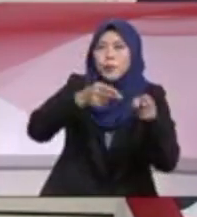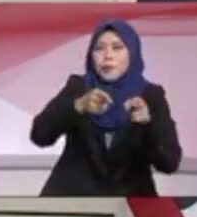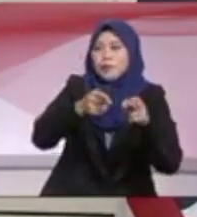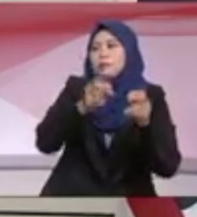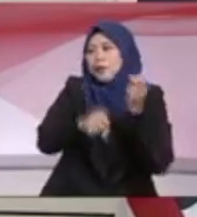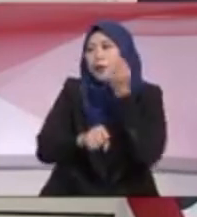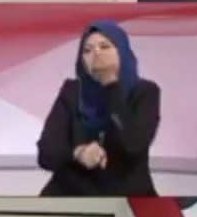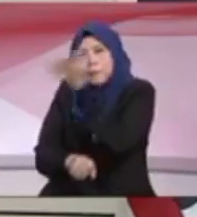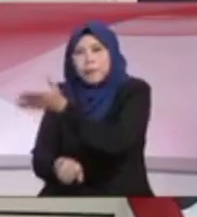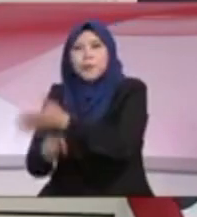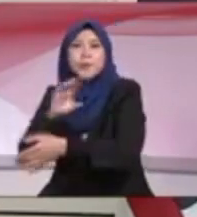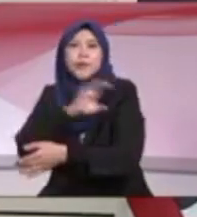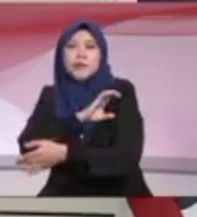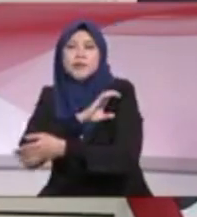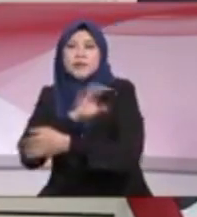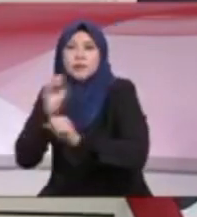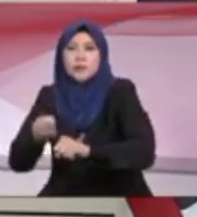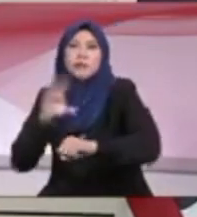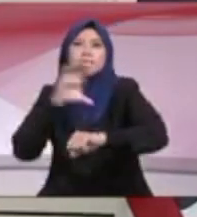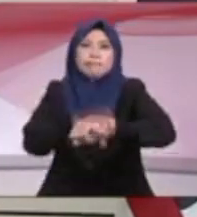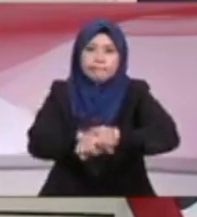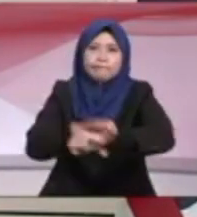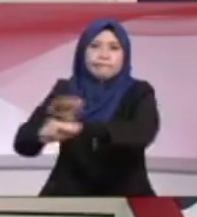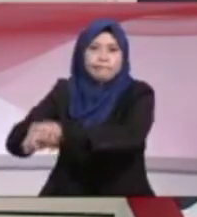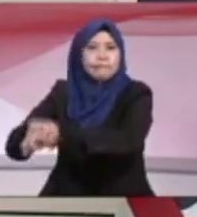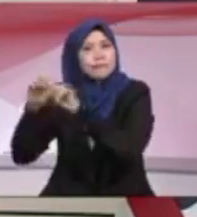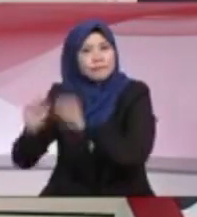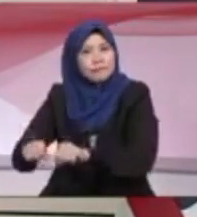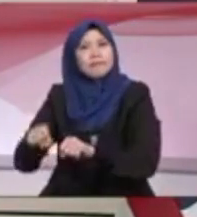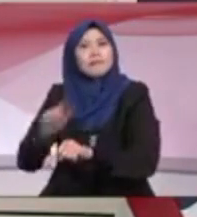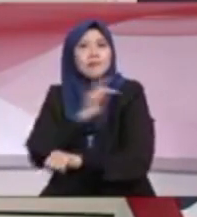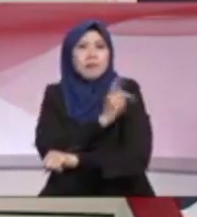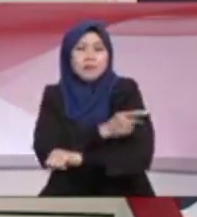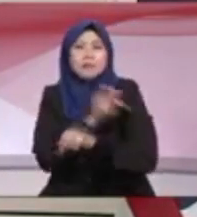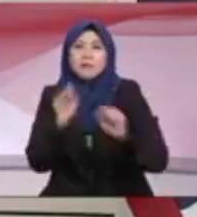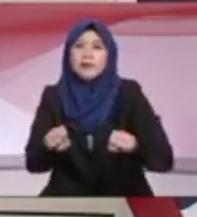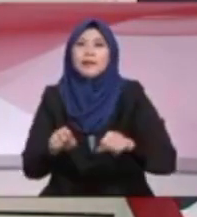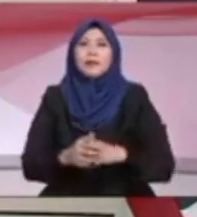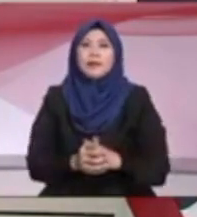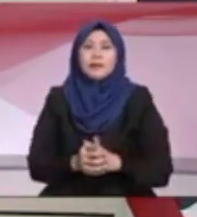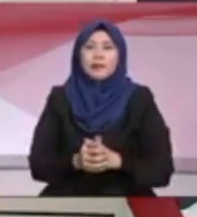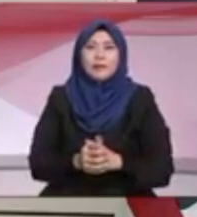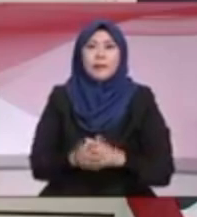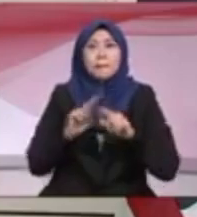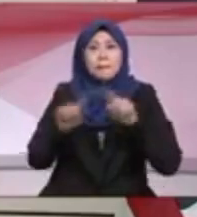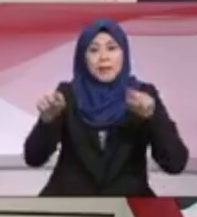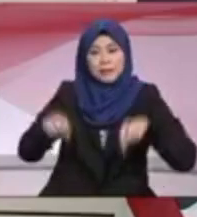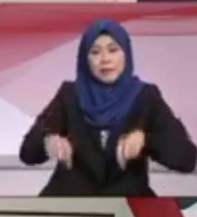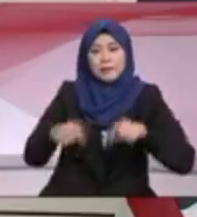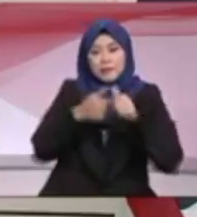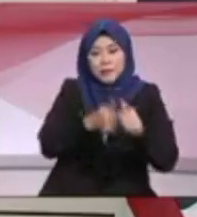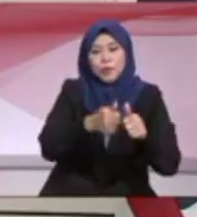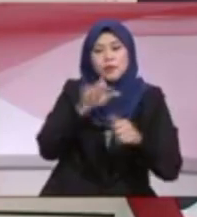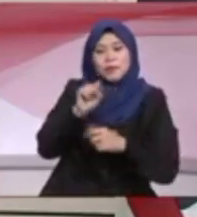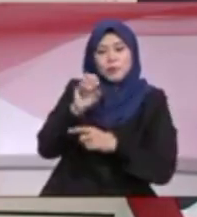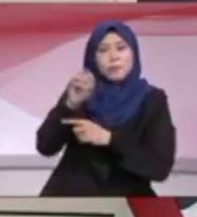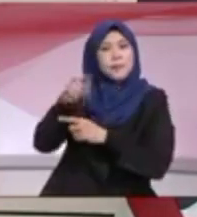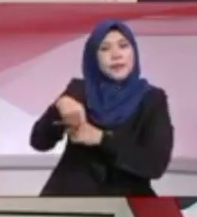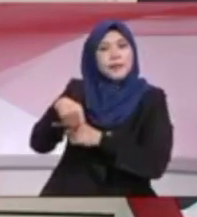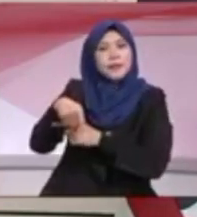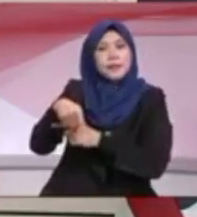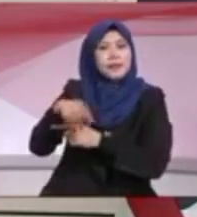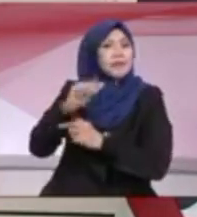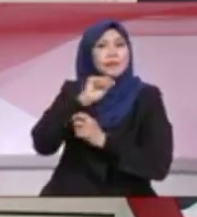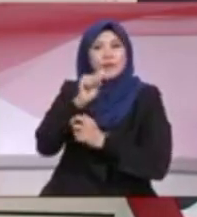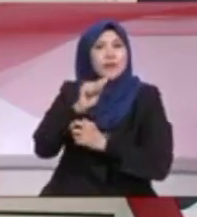segi vandalism ya di dalam kawasan mereka. Dan ini berkaitan dengan SOP. SOP bukan